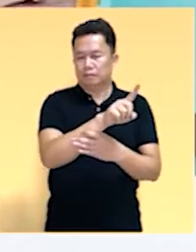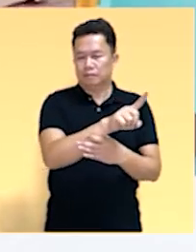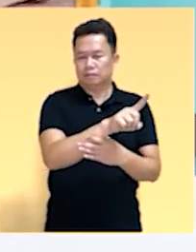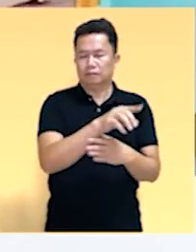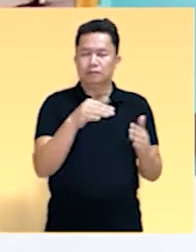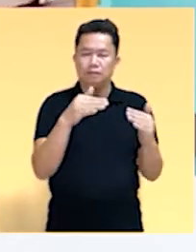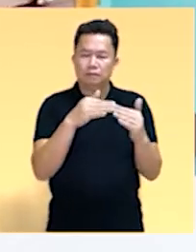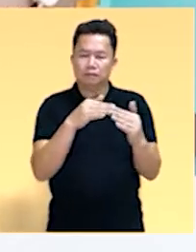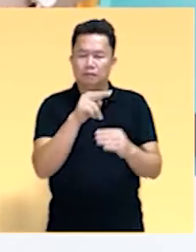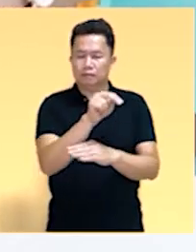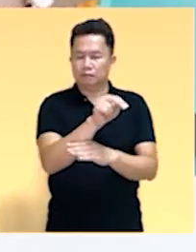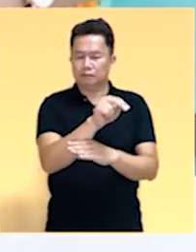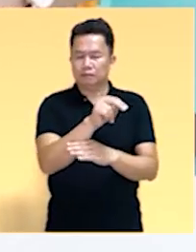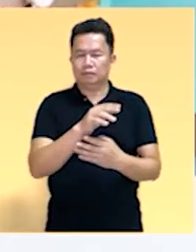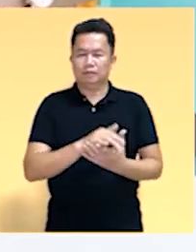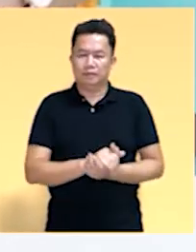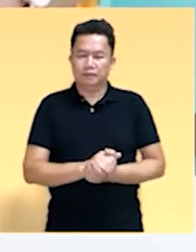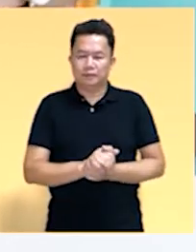4,231 equals N.